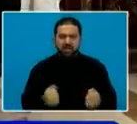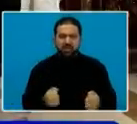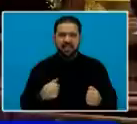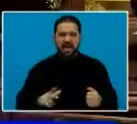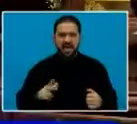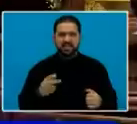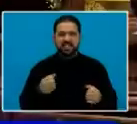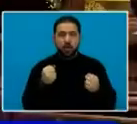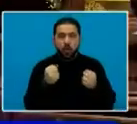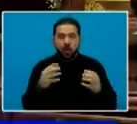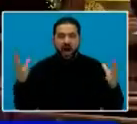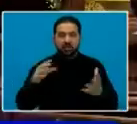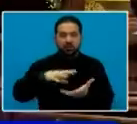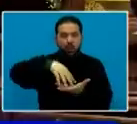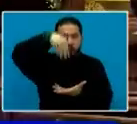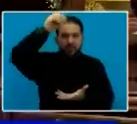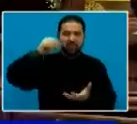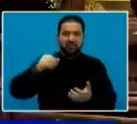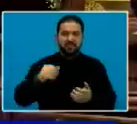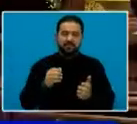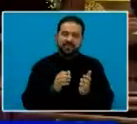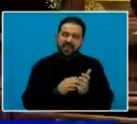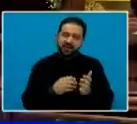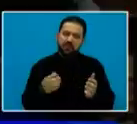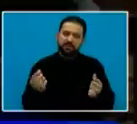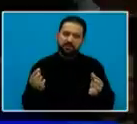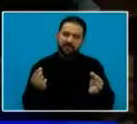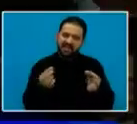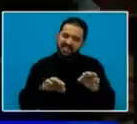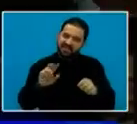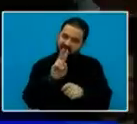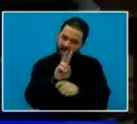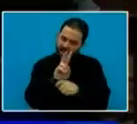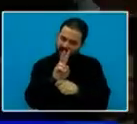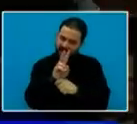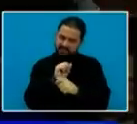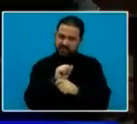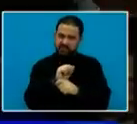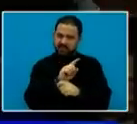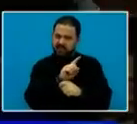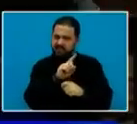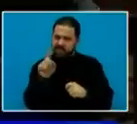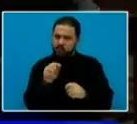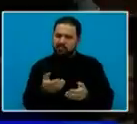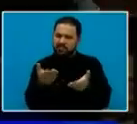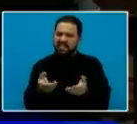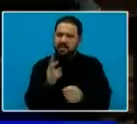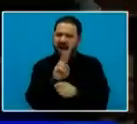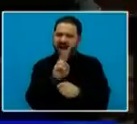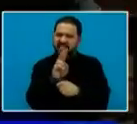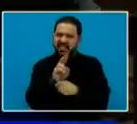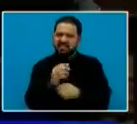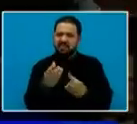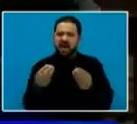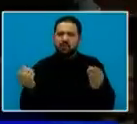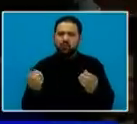mult. Dar trebuie să fim foarte atenți, să nu cumva să dăm atenție, să le dăm atenție mai mult